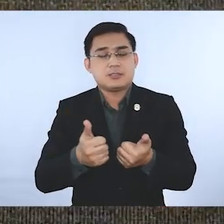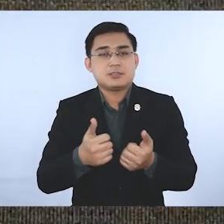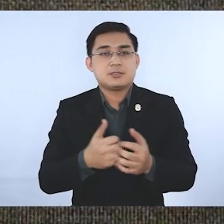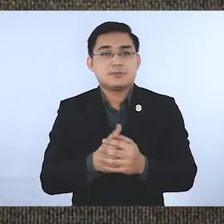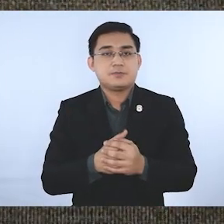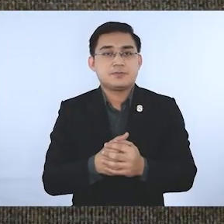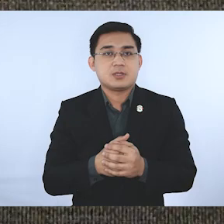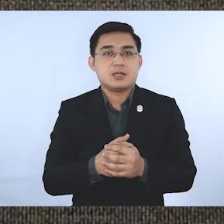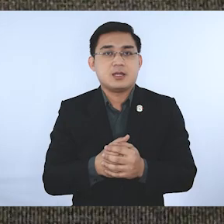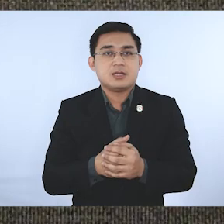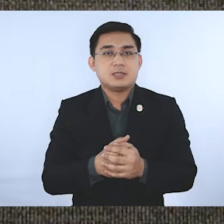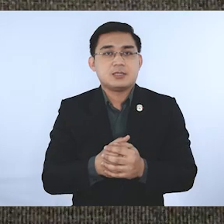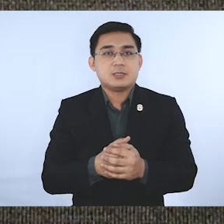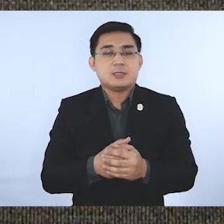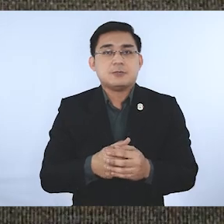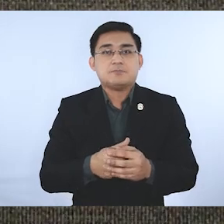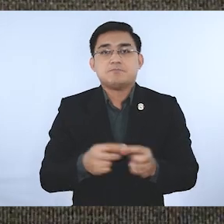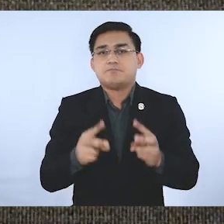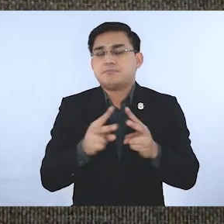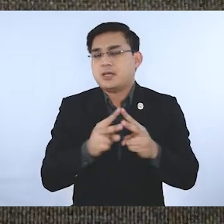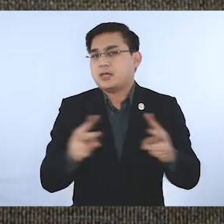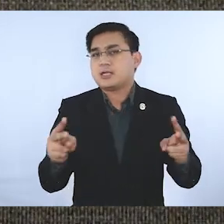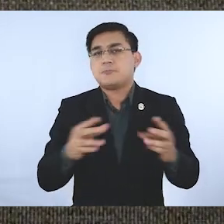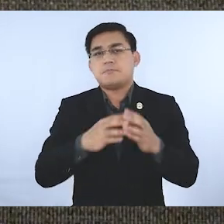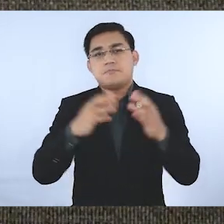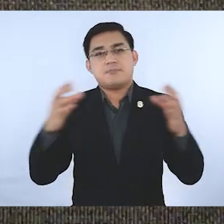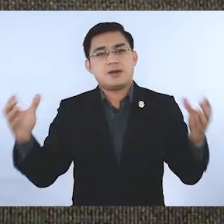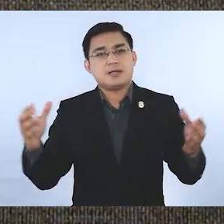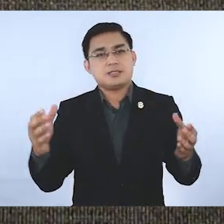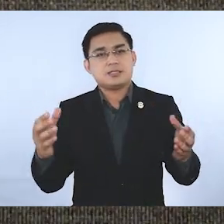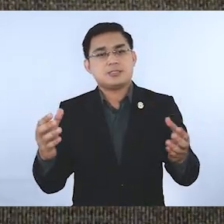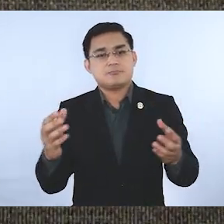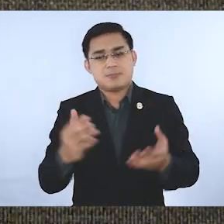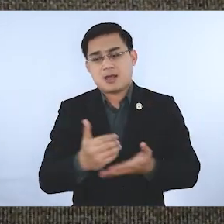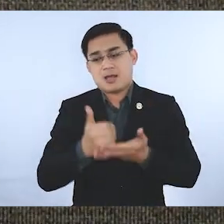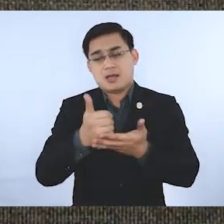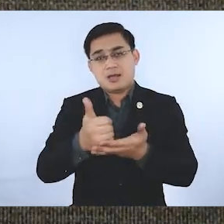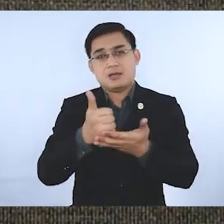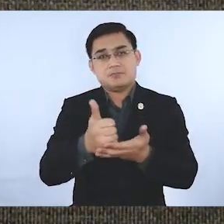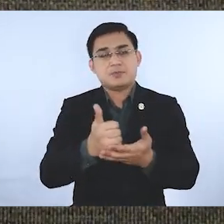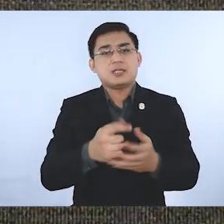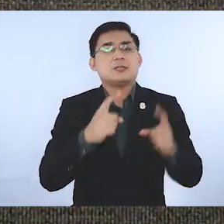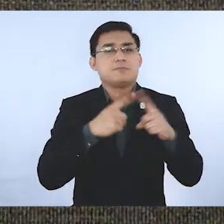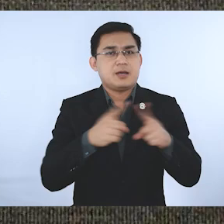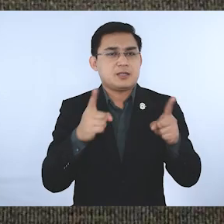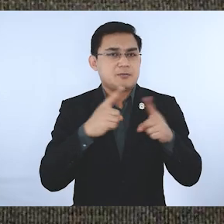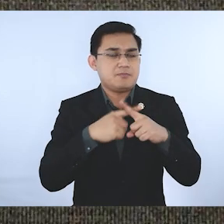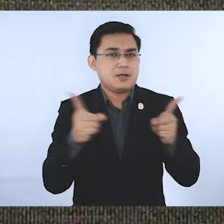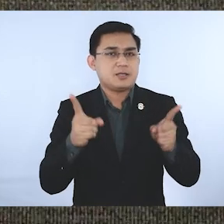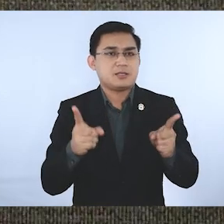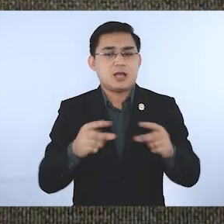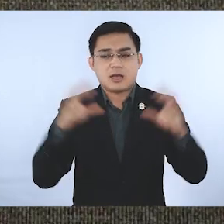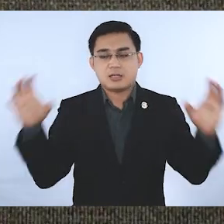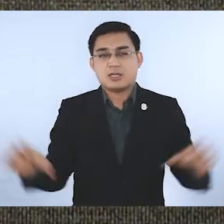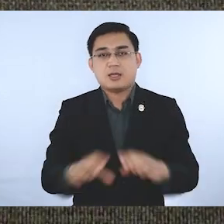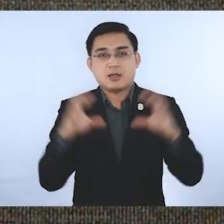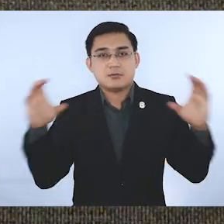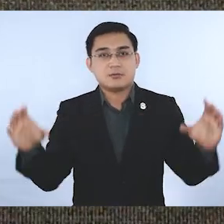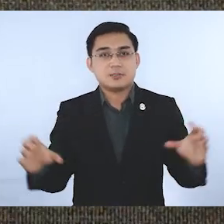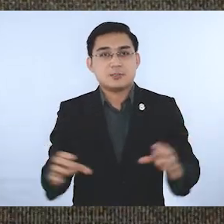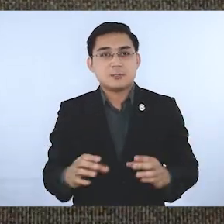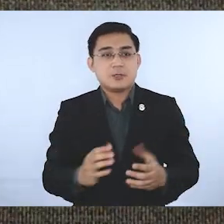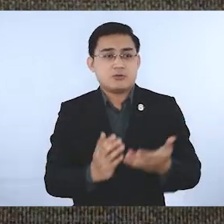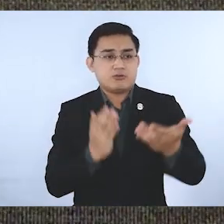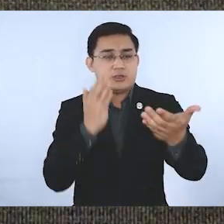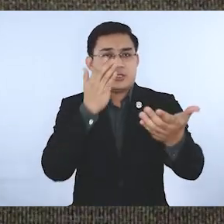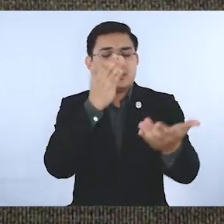gampani. Napakalaki ng kanilang nagagawa para sa iba't ibang mga aktibidad na